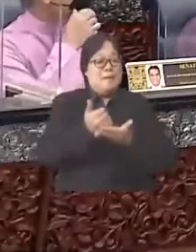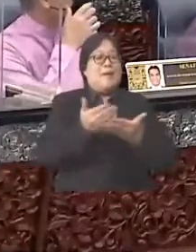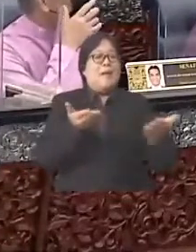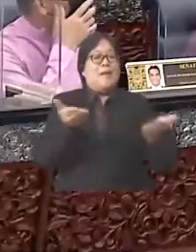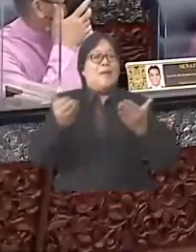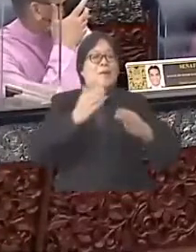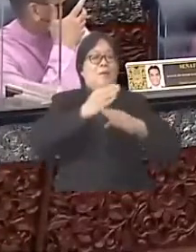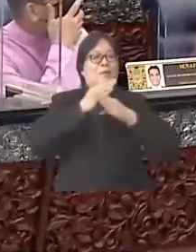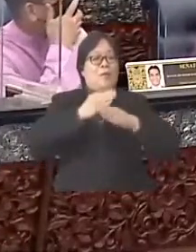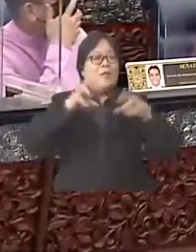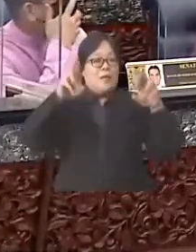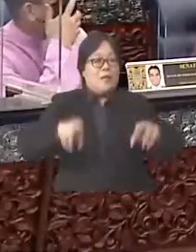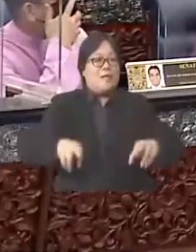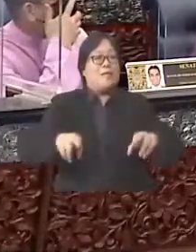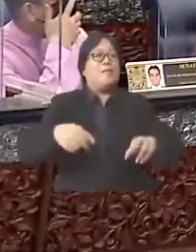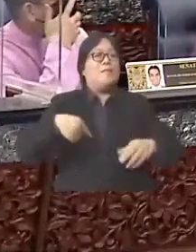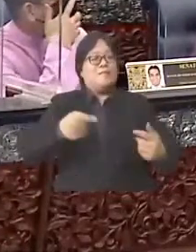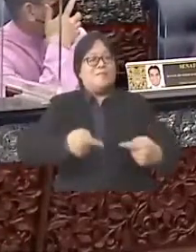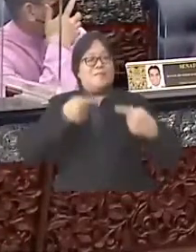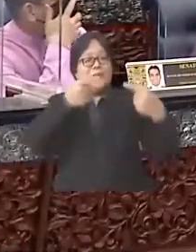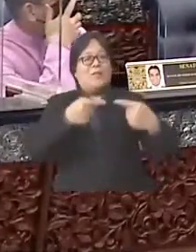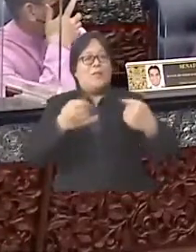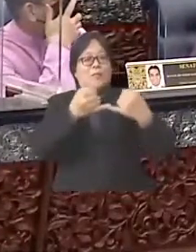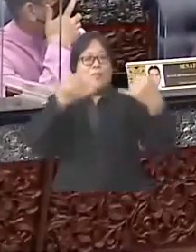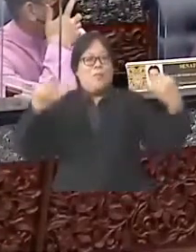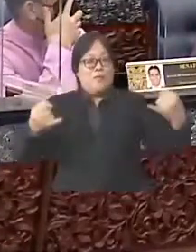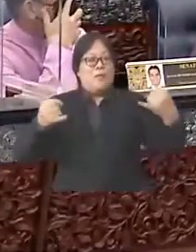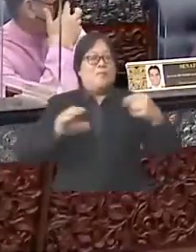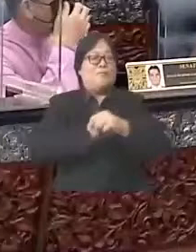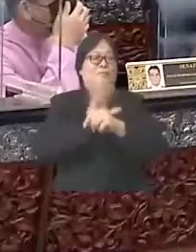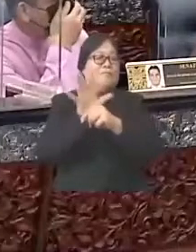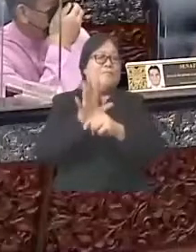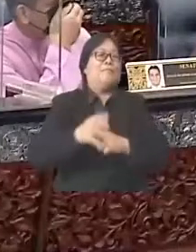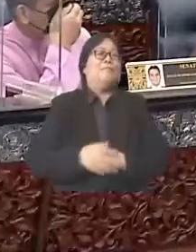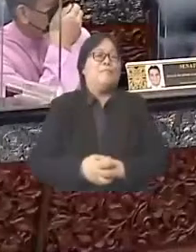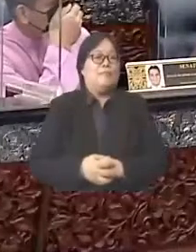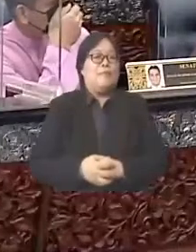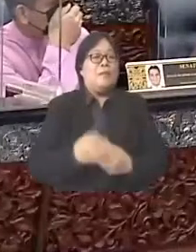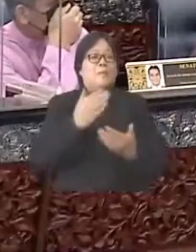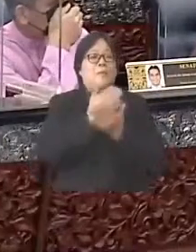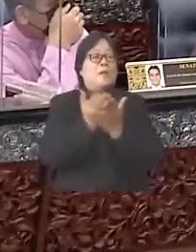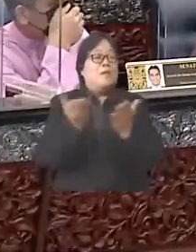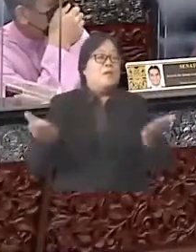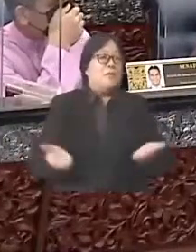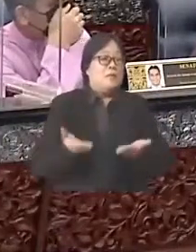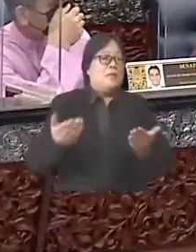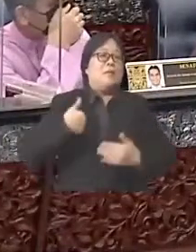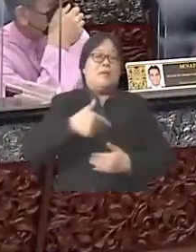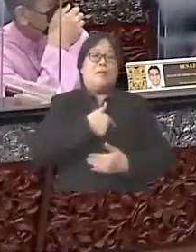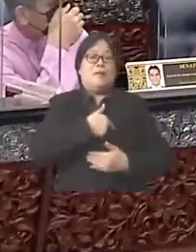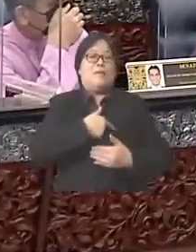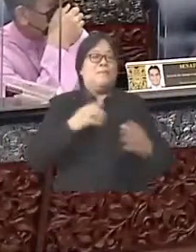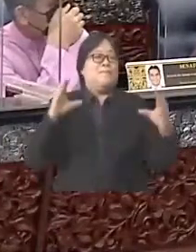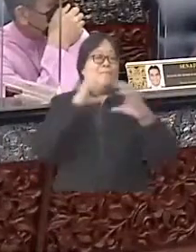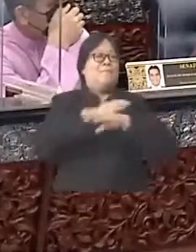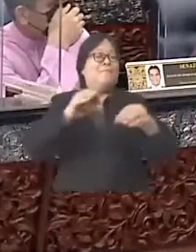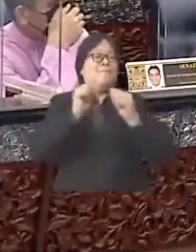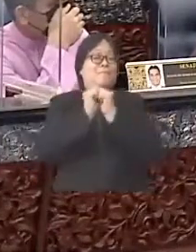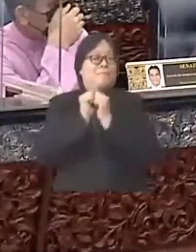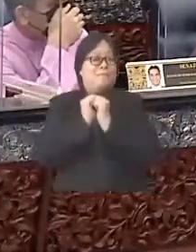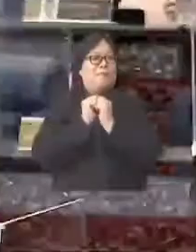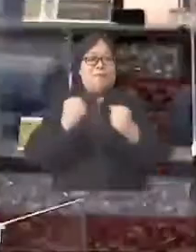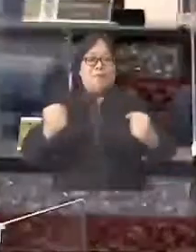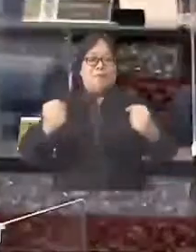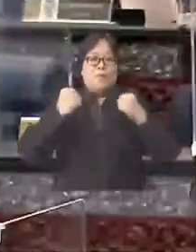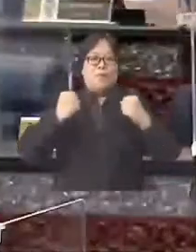rakyat memberi kita kuadrat melawan musuh wabak Durjana Hai belanjawan ini kita tanpa bersama